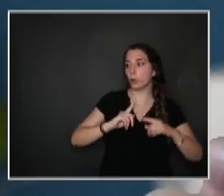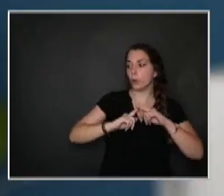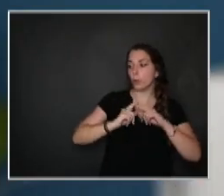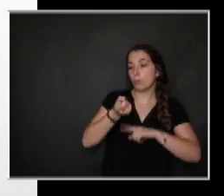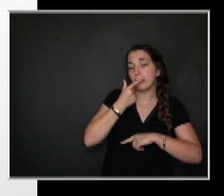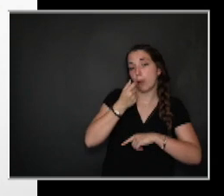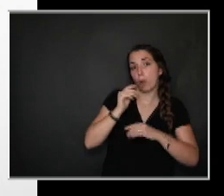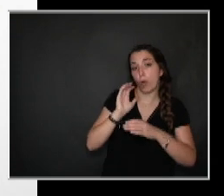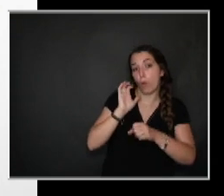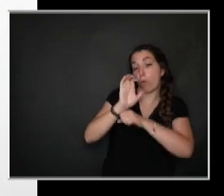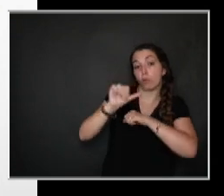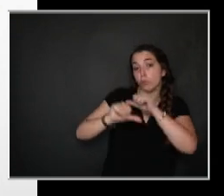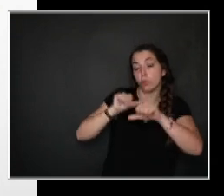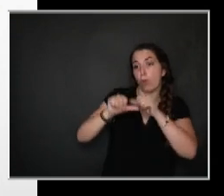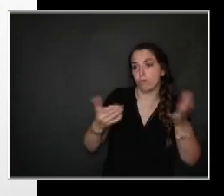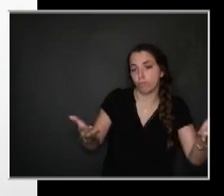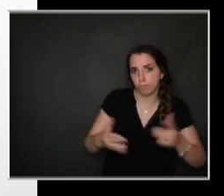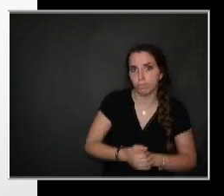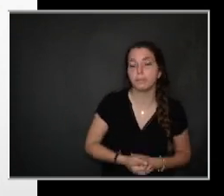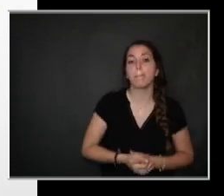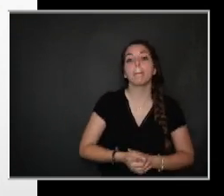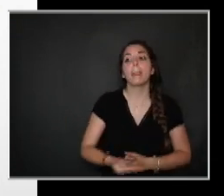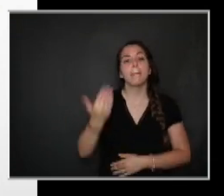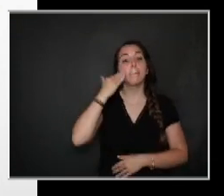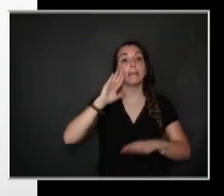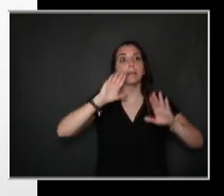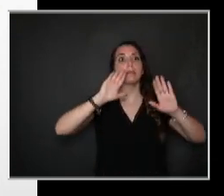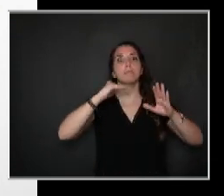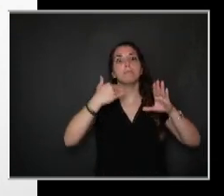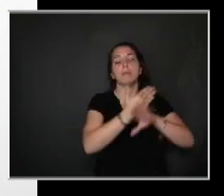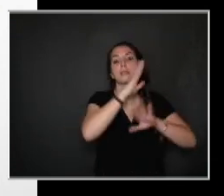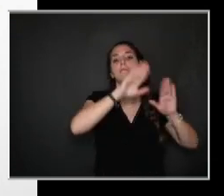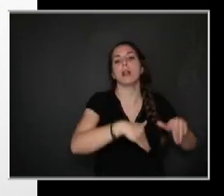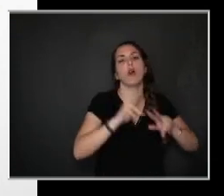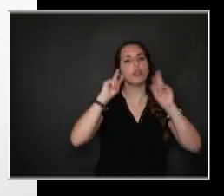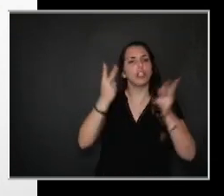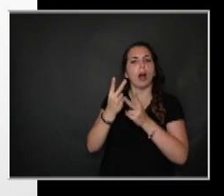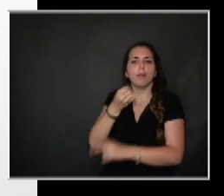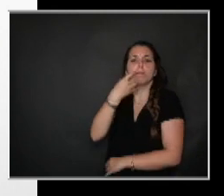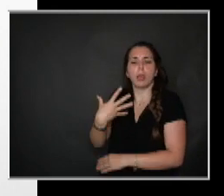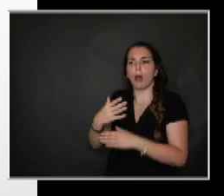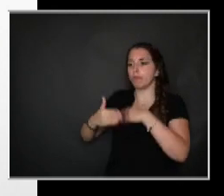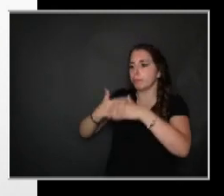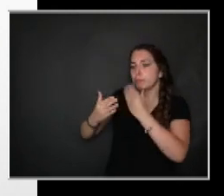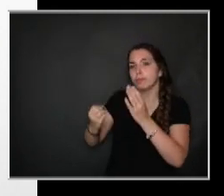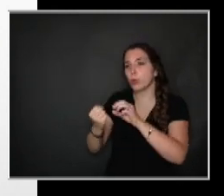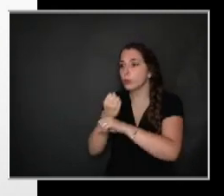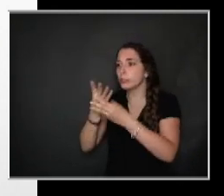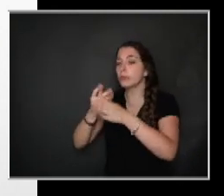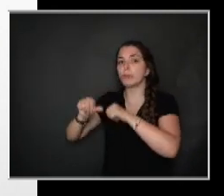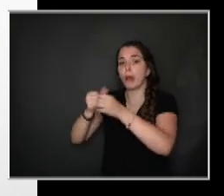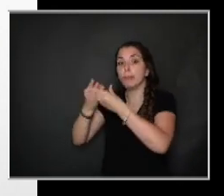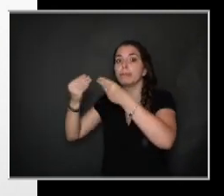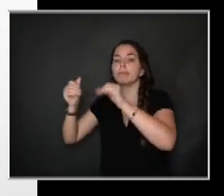Maintenant, si ça se passe mal, bon, la plupart du temps, ça se passe bien, la douleur régresse, elle disparaît, ça n'est plus qu'un mauvais souvenir. Si maintenant la